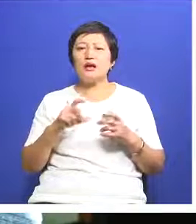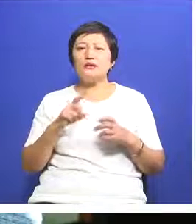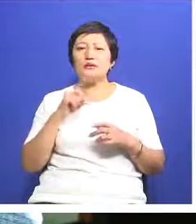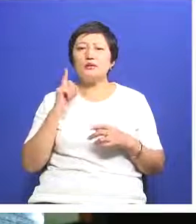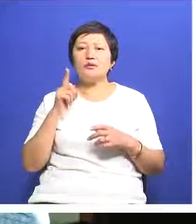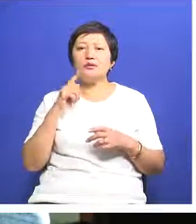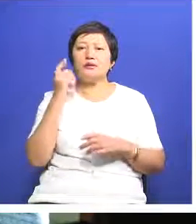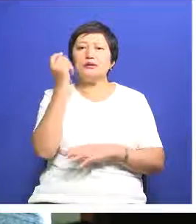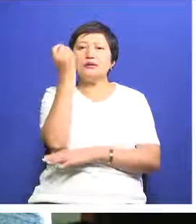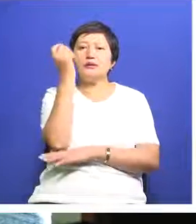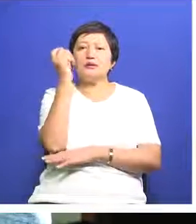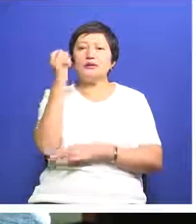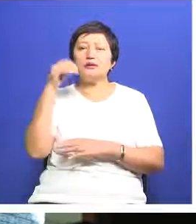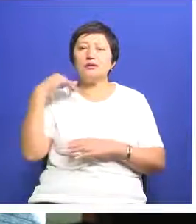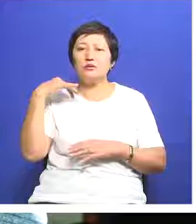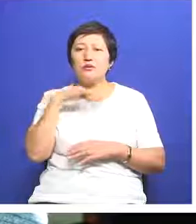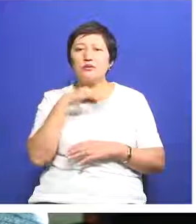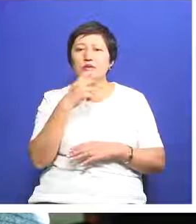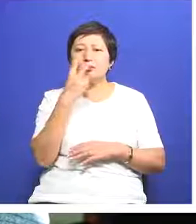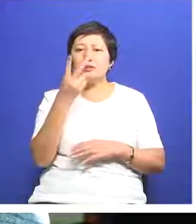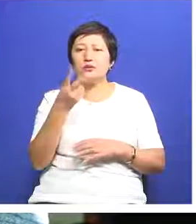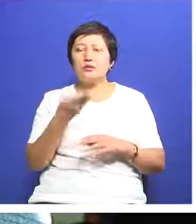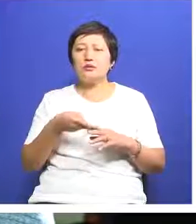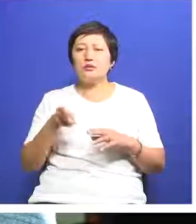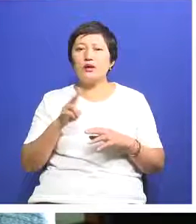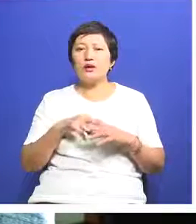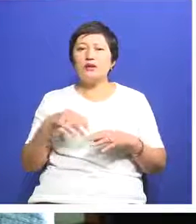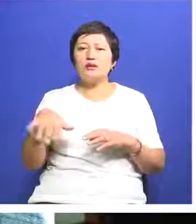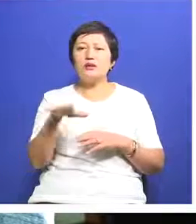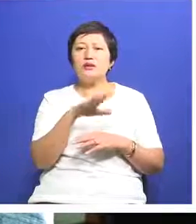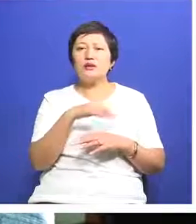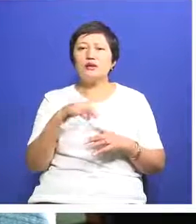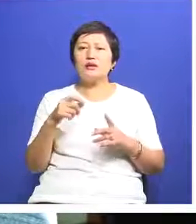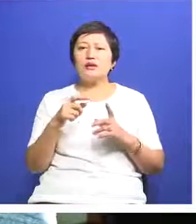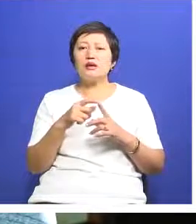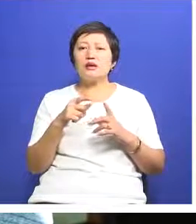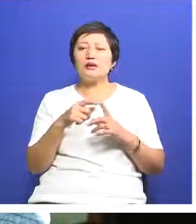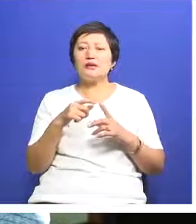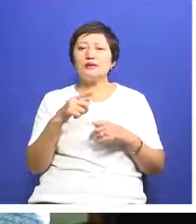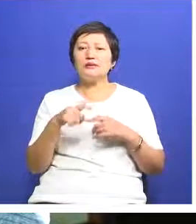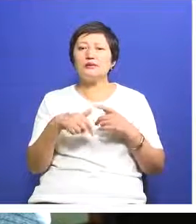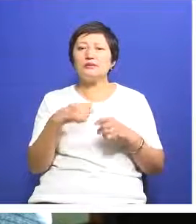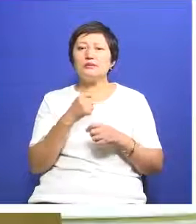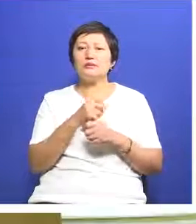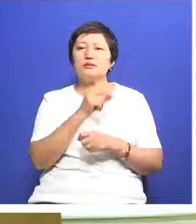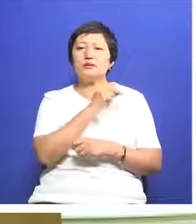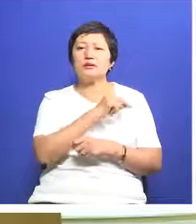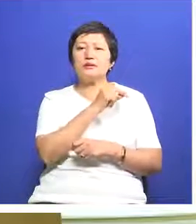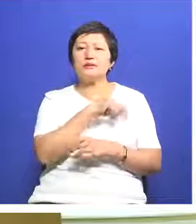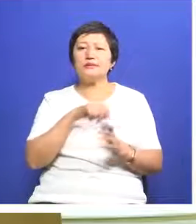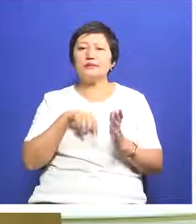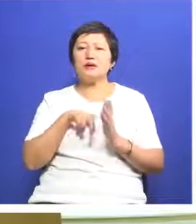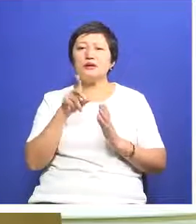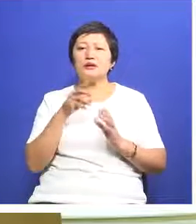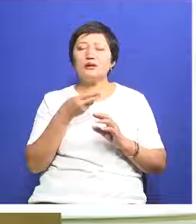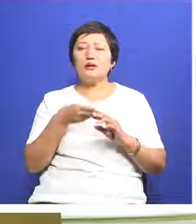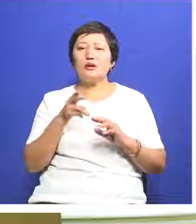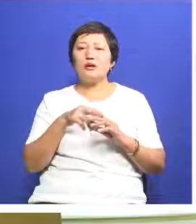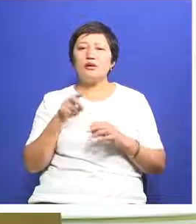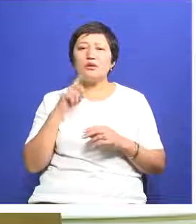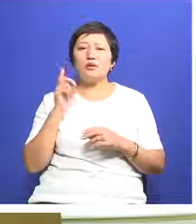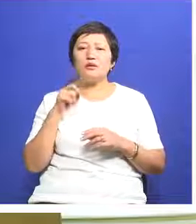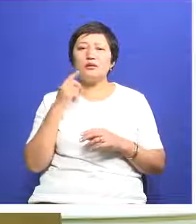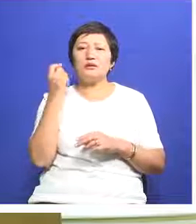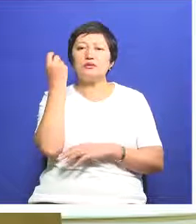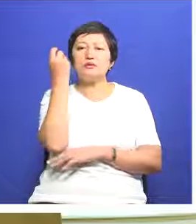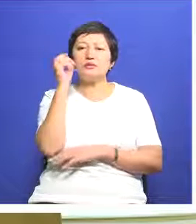көгалды талдар көп екені көрініп тұр. Жалпы әрмен қарай көгалдандыру жұмыстары қаншалықты атқарылды? Көгалдандыру жұмыстары біз